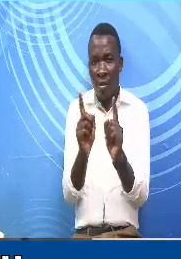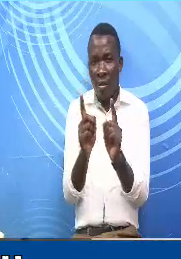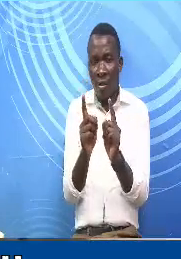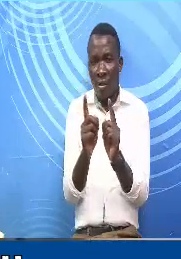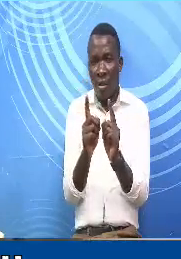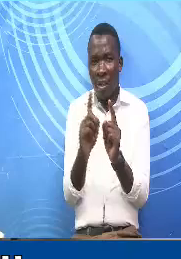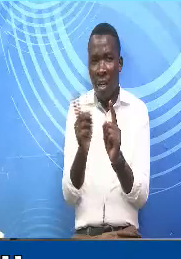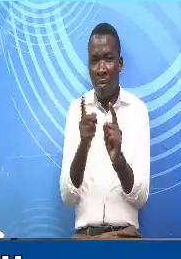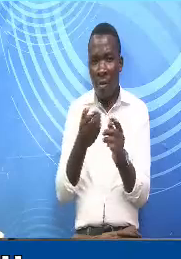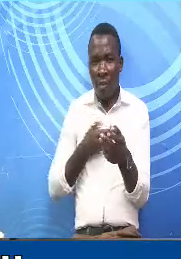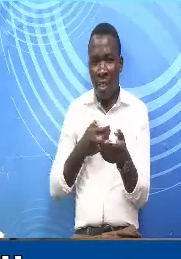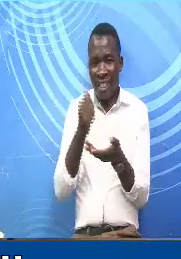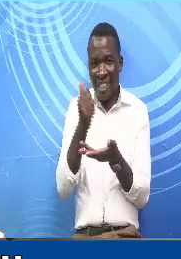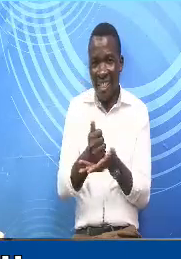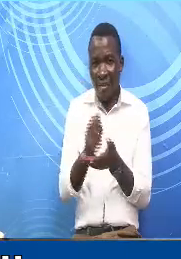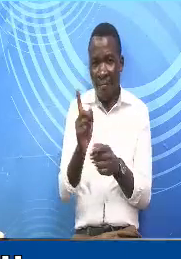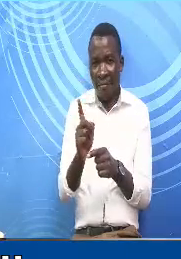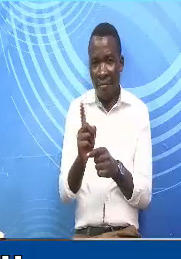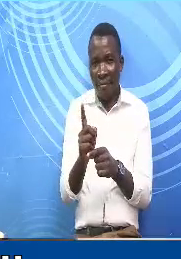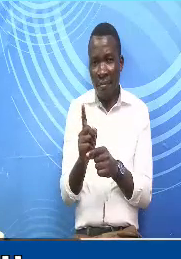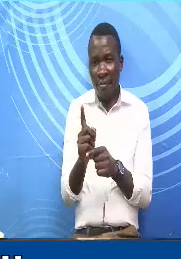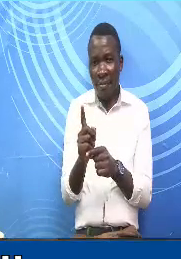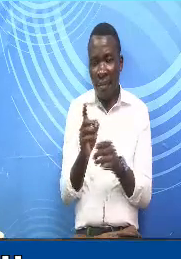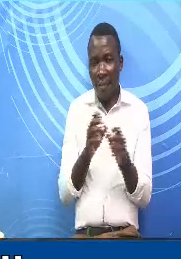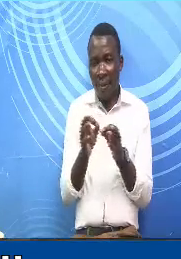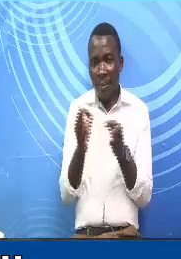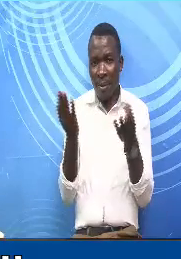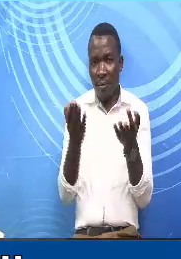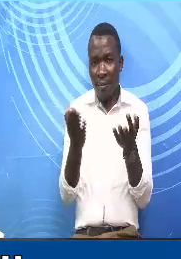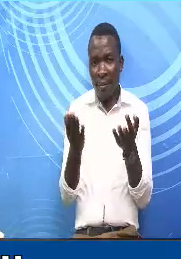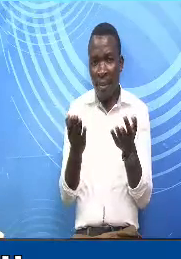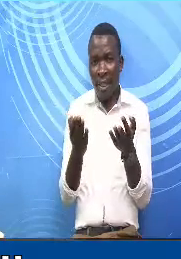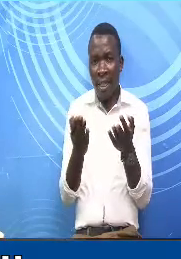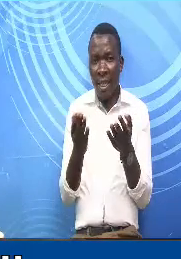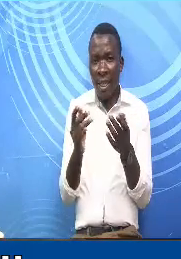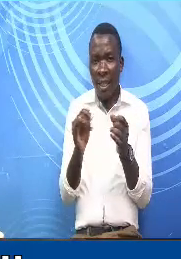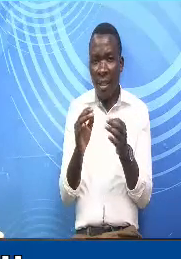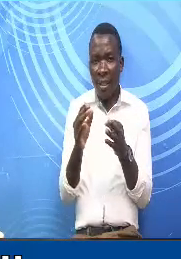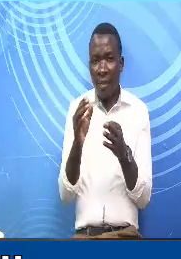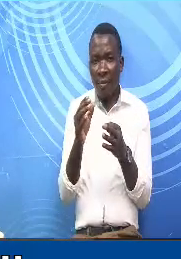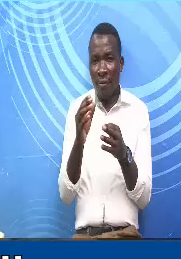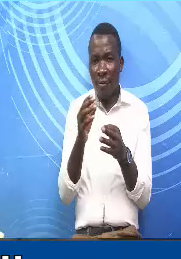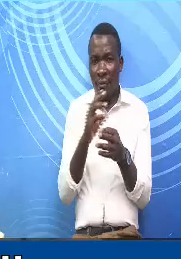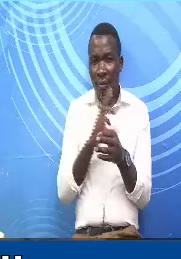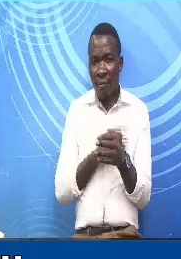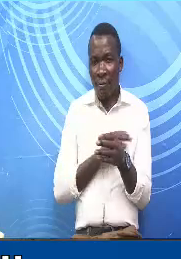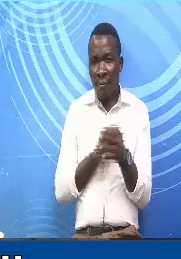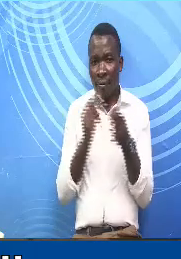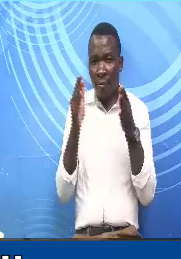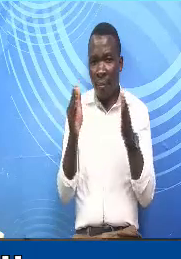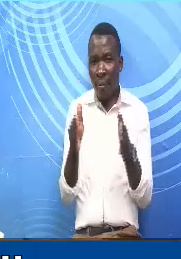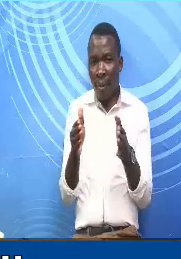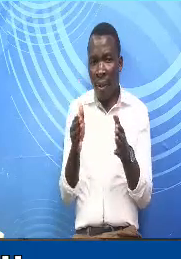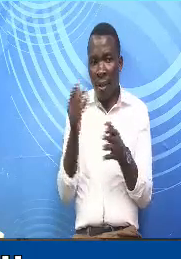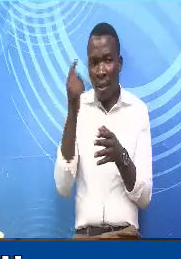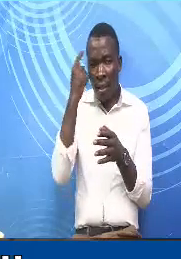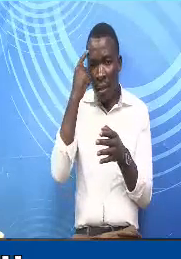ntanagira akasho rwose ni ukuvuga ngo kandi aramutse ari umunyabyaha ntekereza